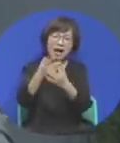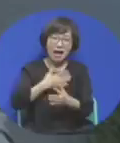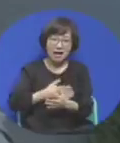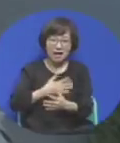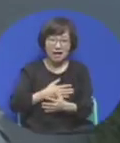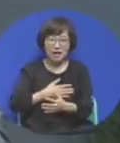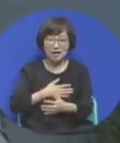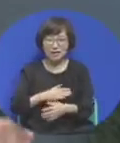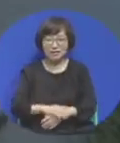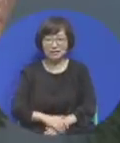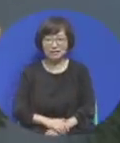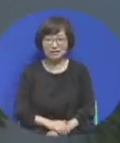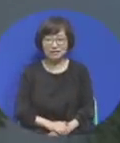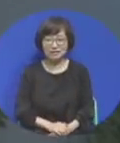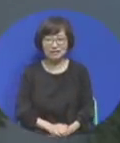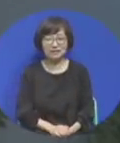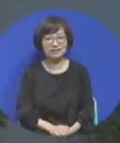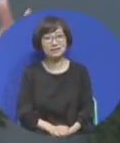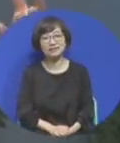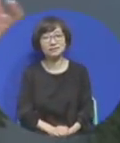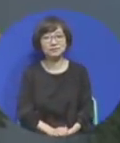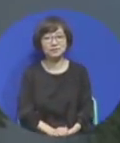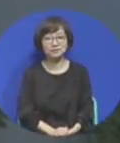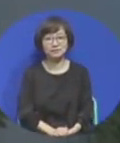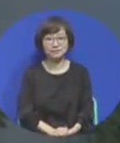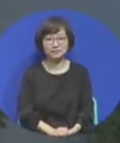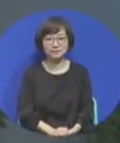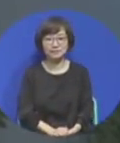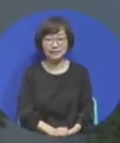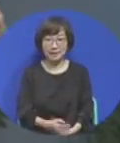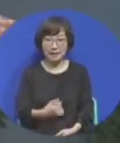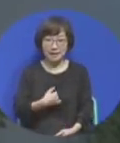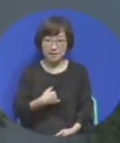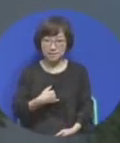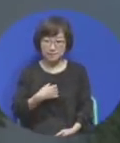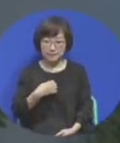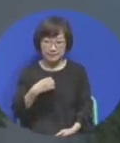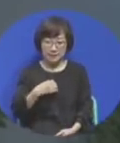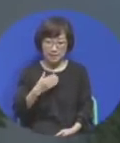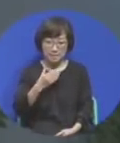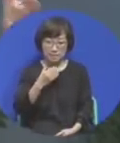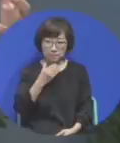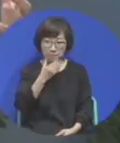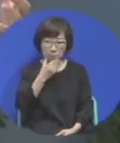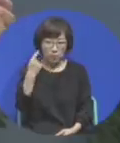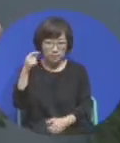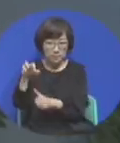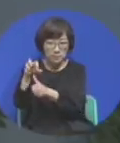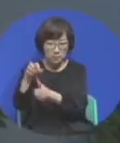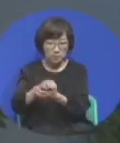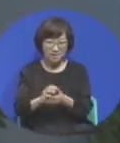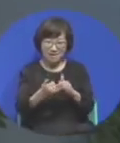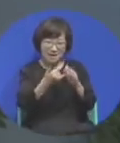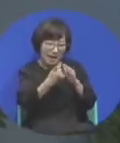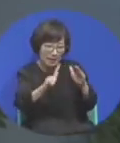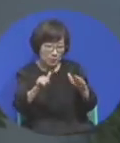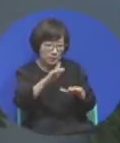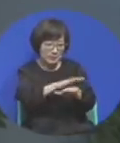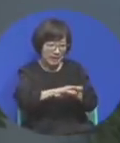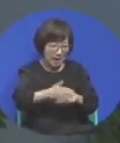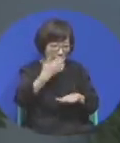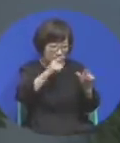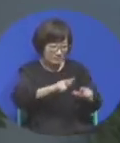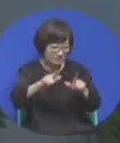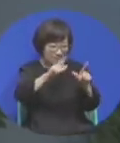wrong? 정말 복음은 뭐 내가 가족 잘 먹고 살고 우리 가족 위하고 너희들 어찌든지 모르겠다. 그게 무슨